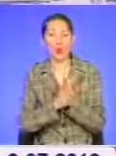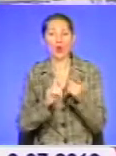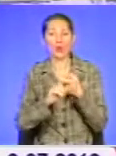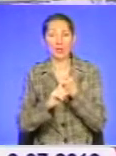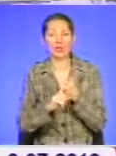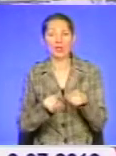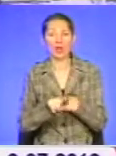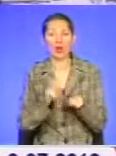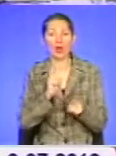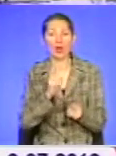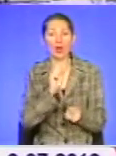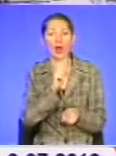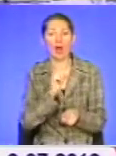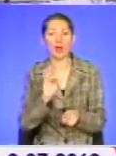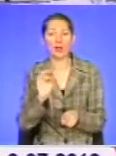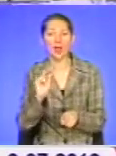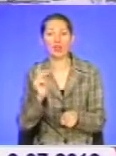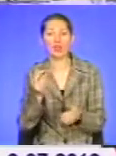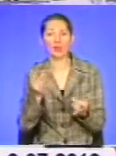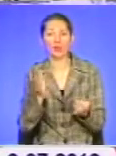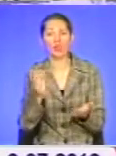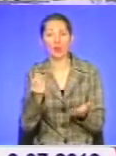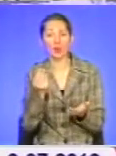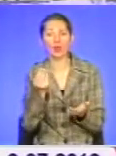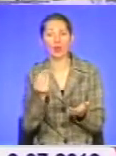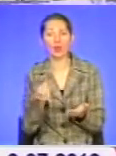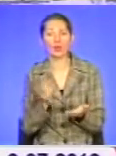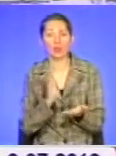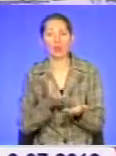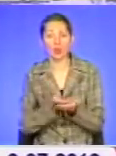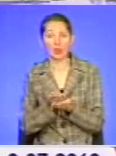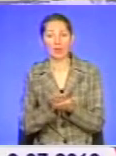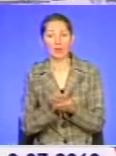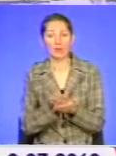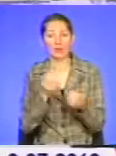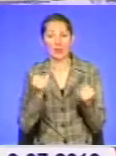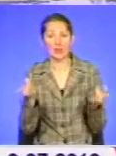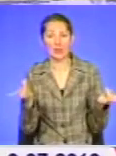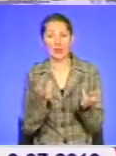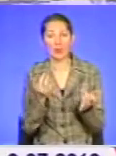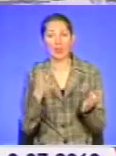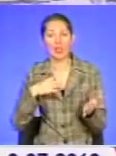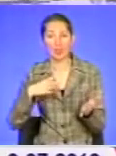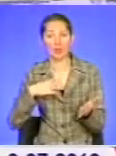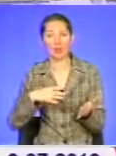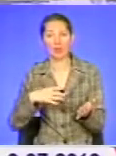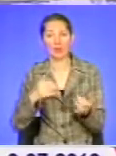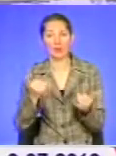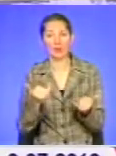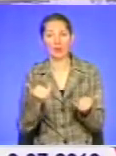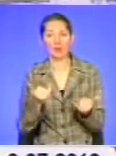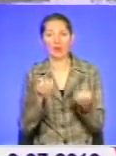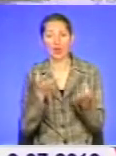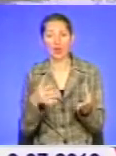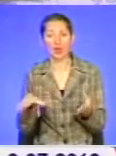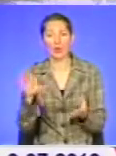перечисляти кошти за виконані роботи. Тобто зараз поки що потрібно чекати цим людям? Зараз, звичайно, тому що